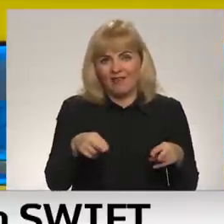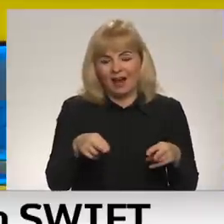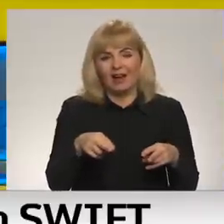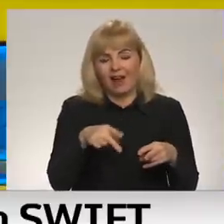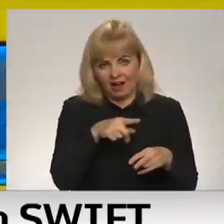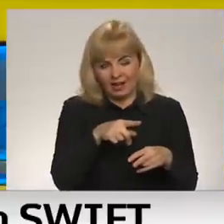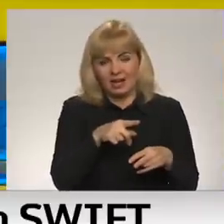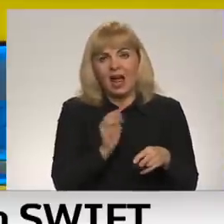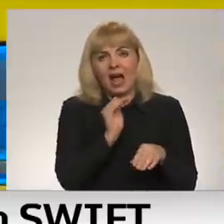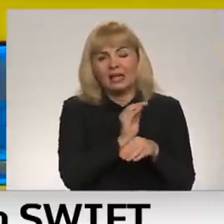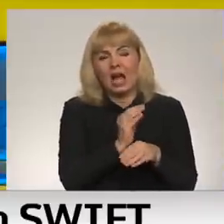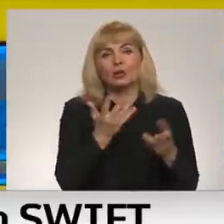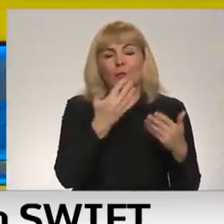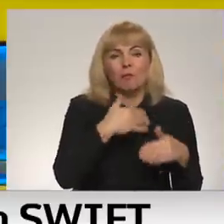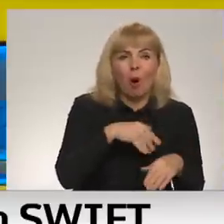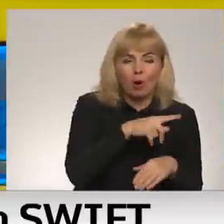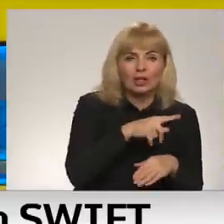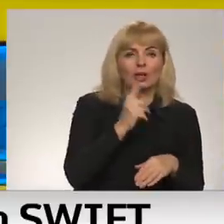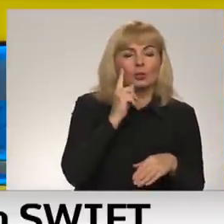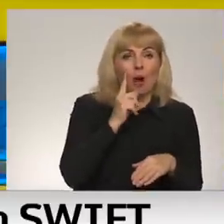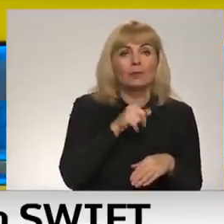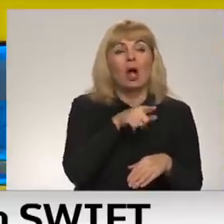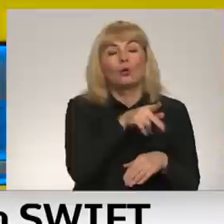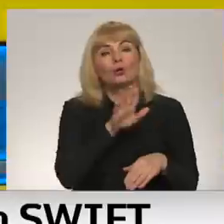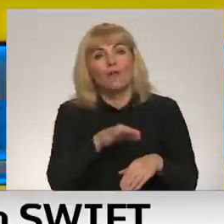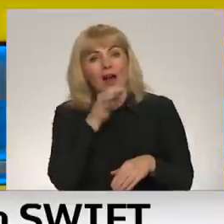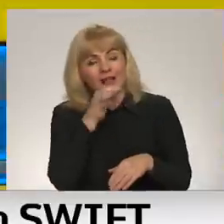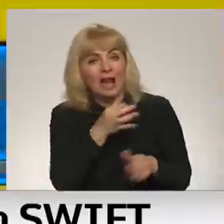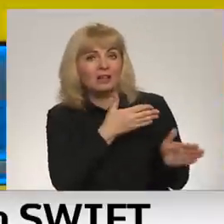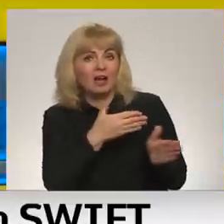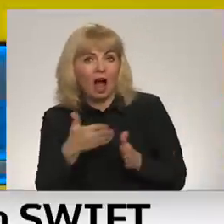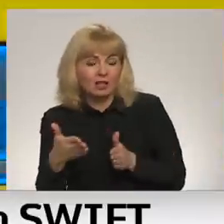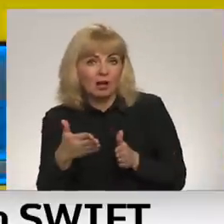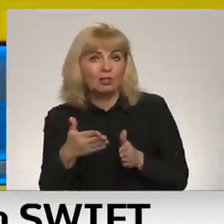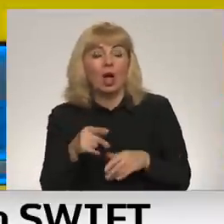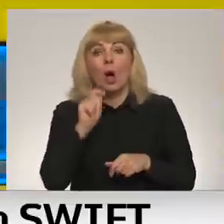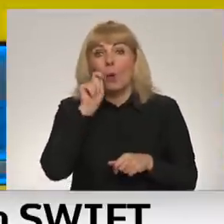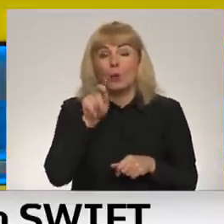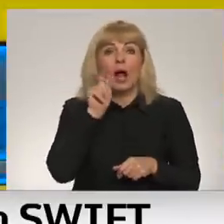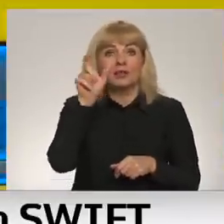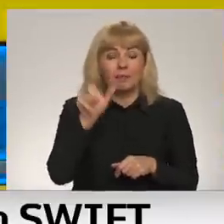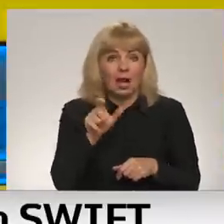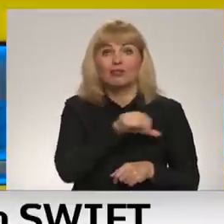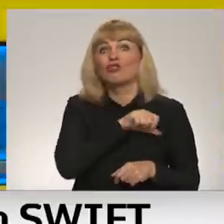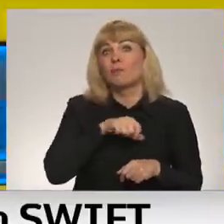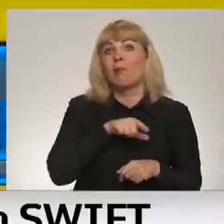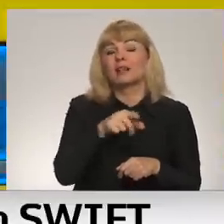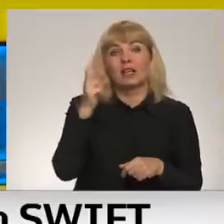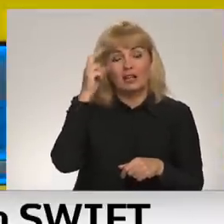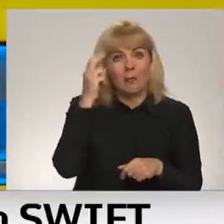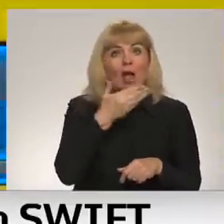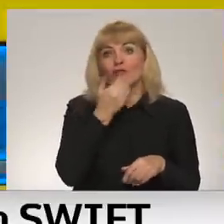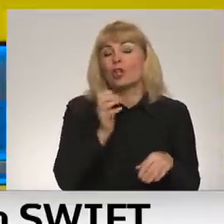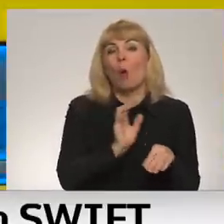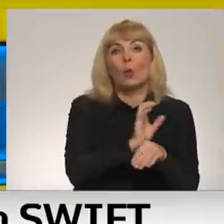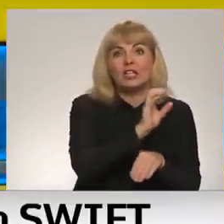rietumpolitiķiem. Tas, kurš var pateikt, ir gatavība vai nav, ir Ukrainas prezidents, kurš vēl joprojām Kijevā atrodas. Viņš nav trimdā, viņš nav